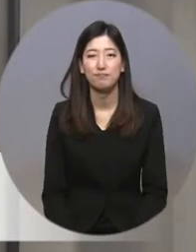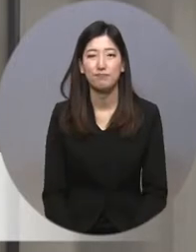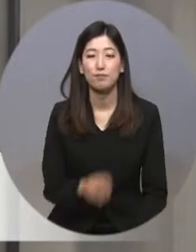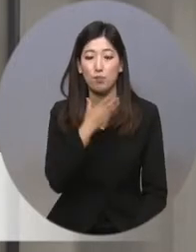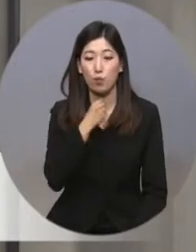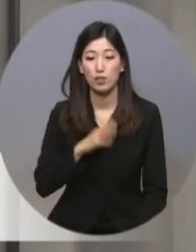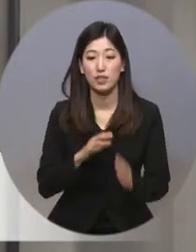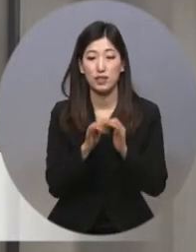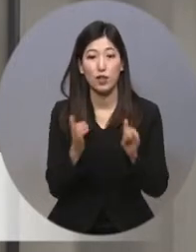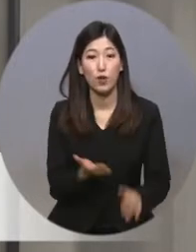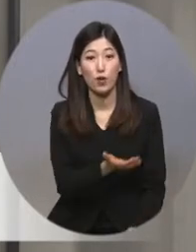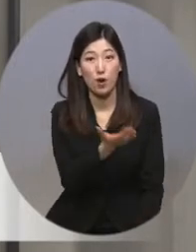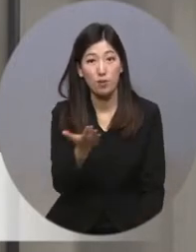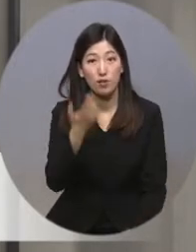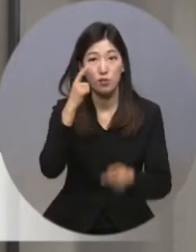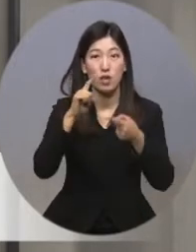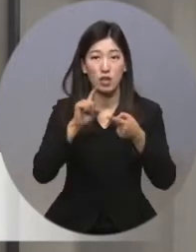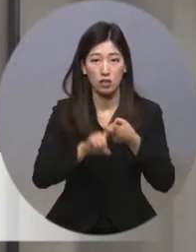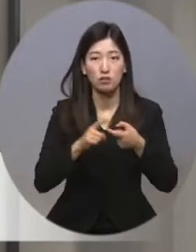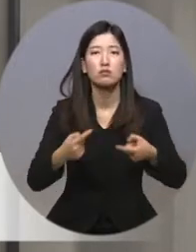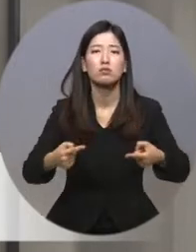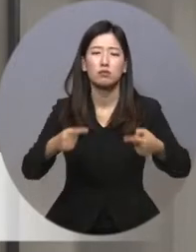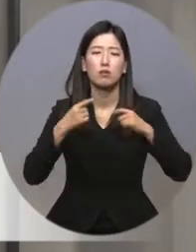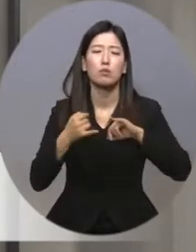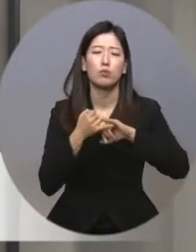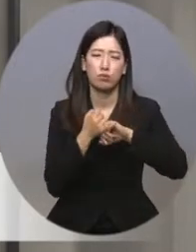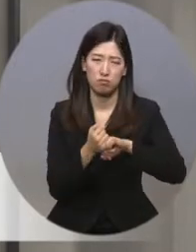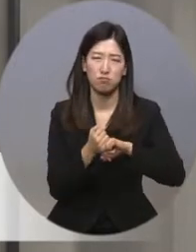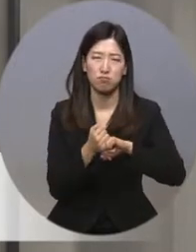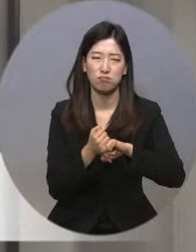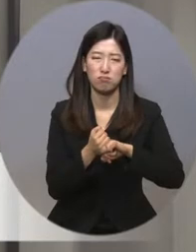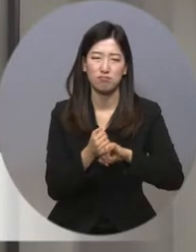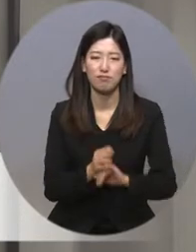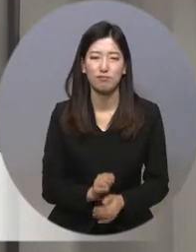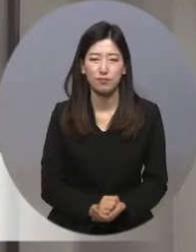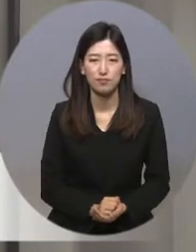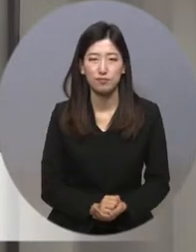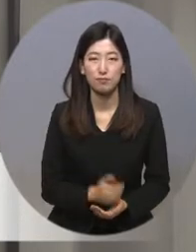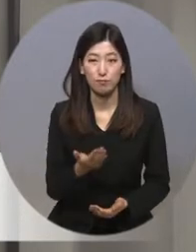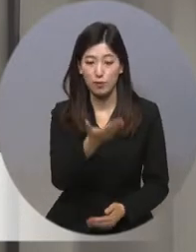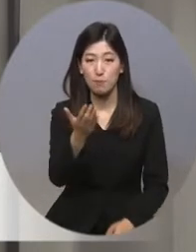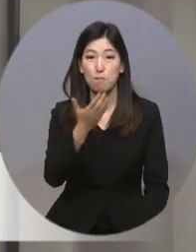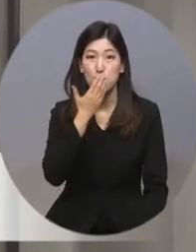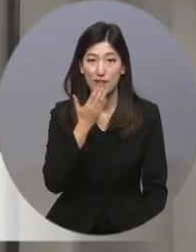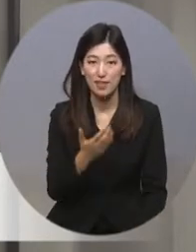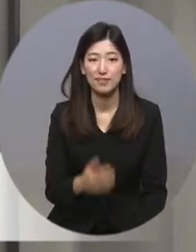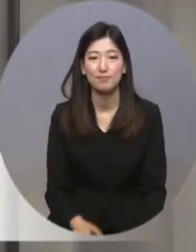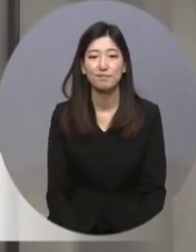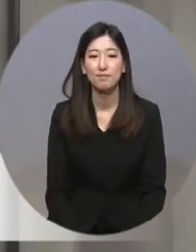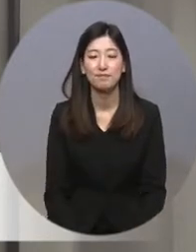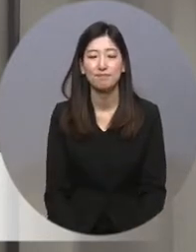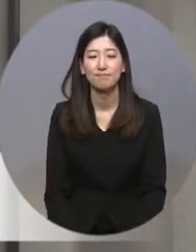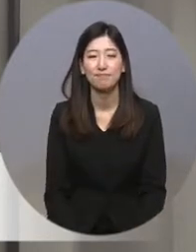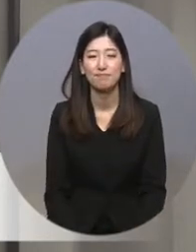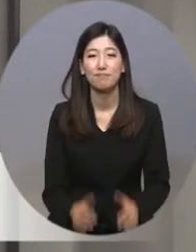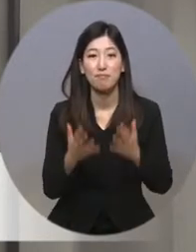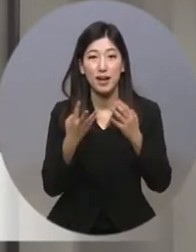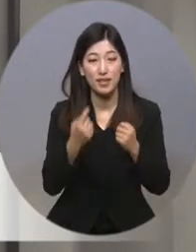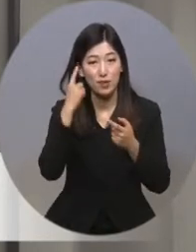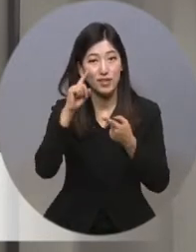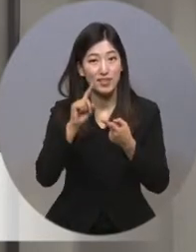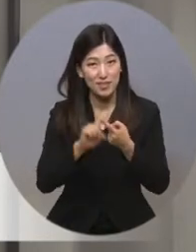관심과 참여가 목표하는 일들을 능히 해낼 수 있을 것입니다. 여러분들의